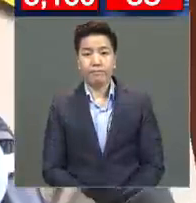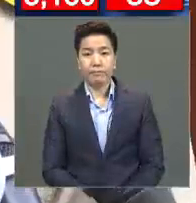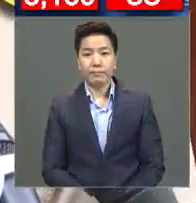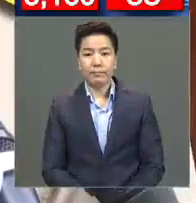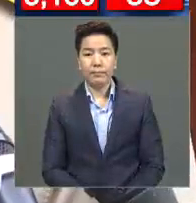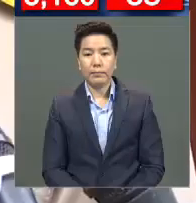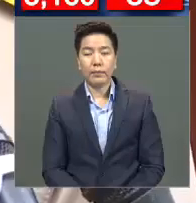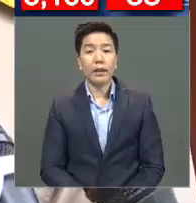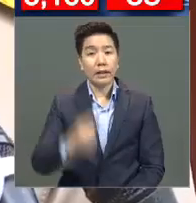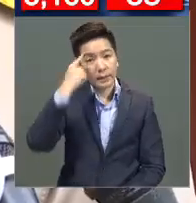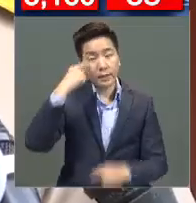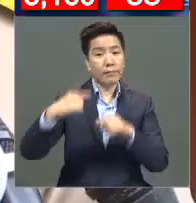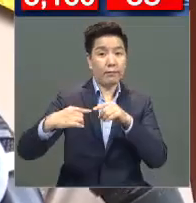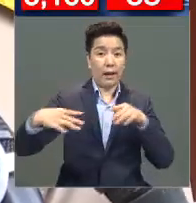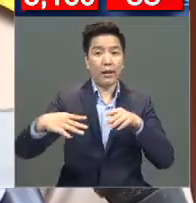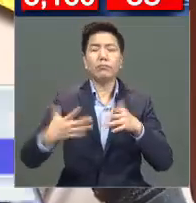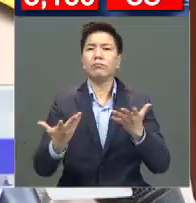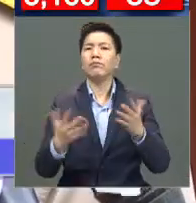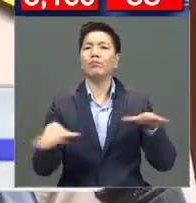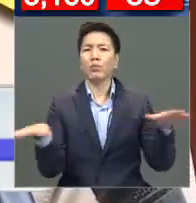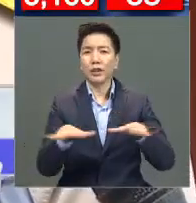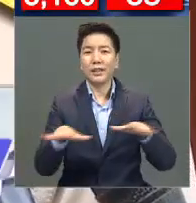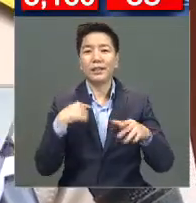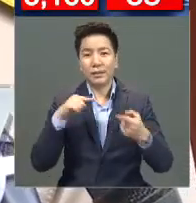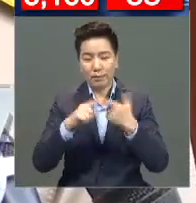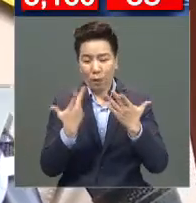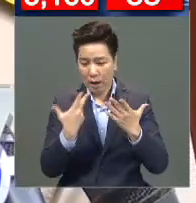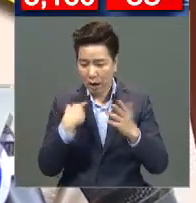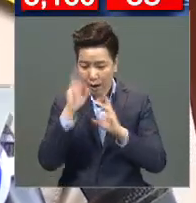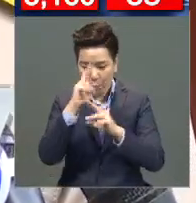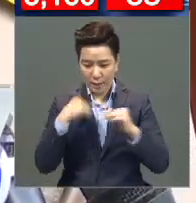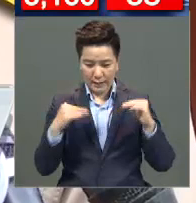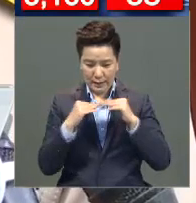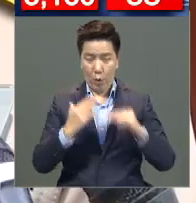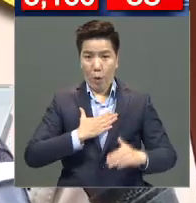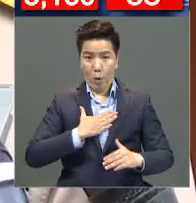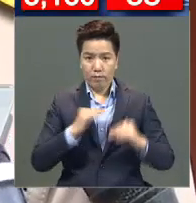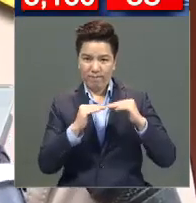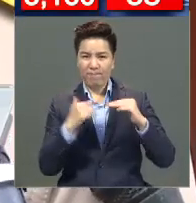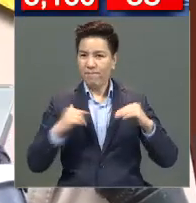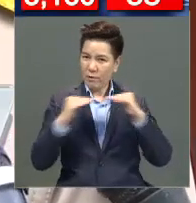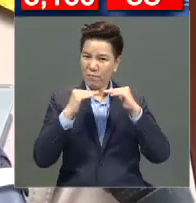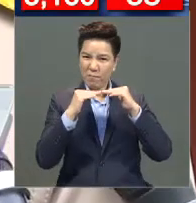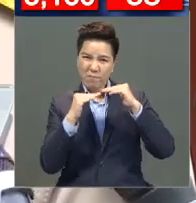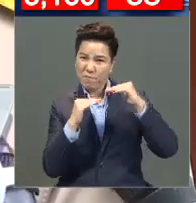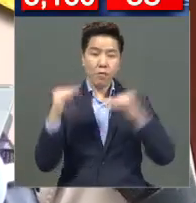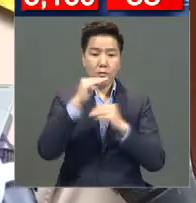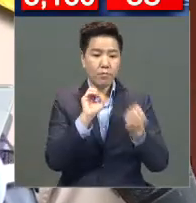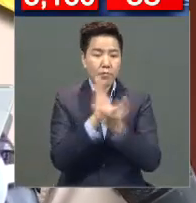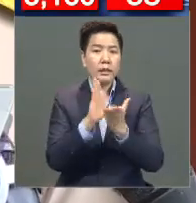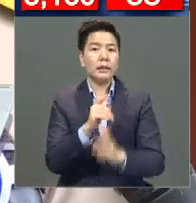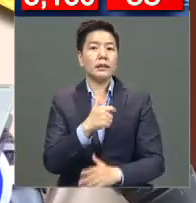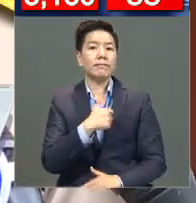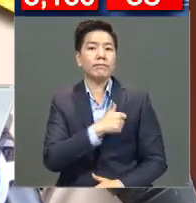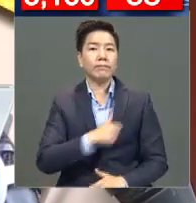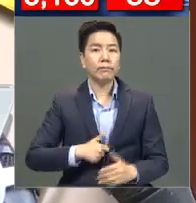เห็นต่างเป็นสิ่งปกติในทางประชาธิปไตยแต่ว่าก็ต้องระมัดระวังในเรื่องของการละเมิดสิทธิของคนอื่นโดยเฉพาะไปล่วงเกินสถาบันหลักของประเทศผมคิ